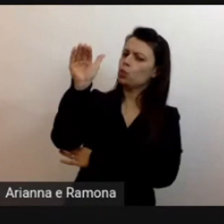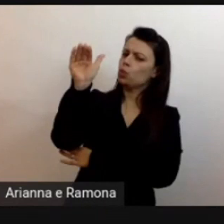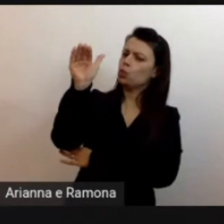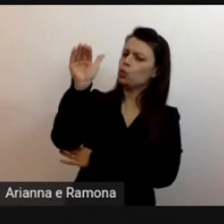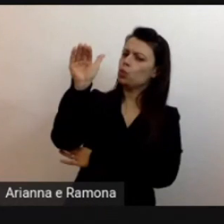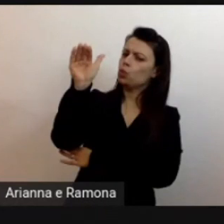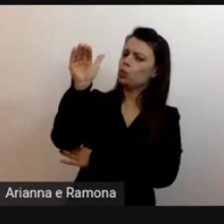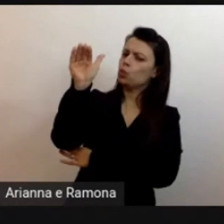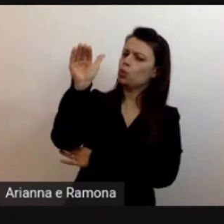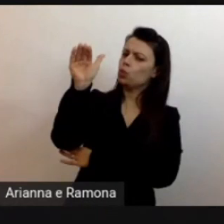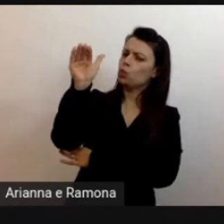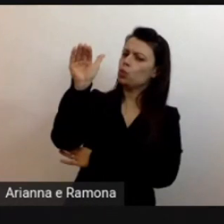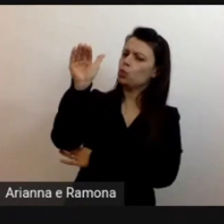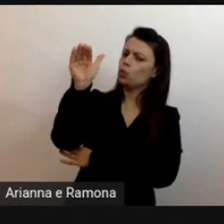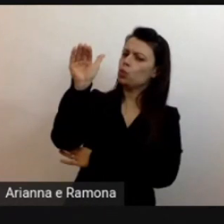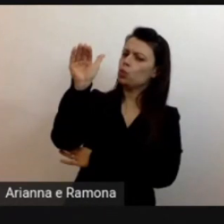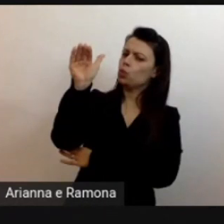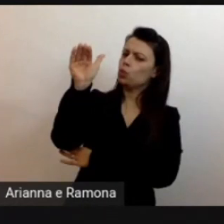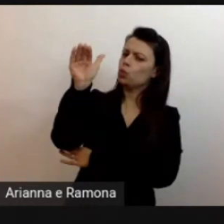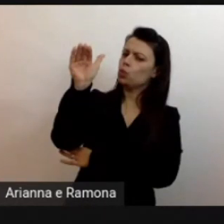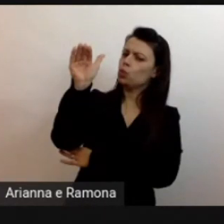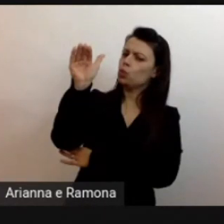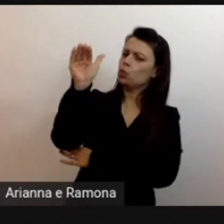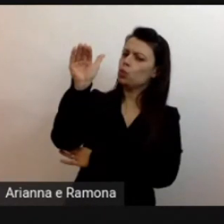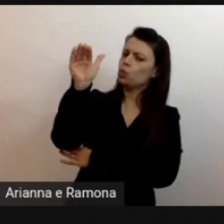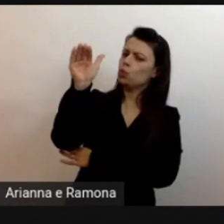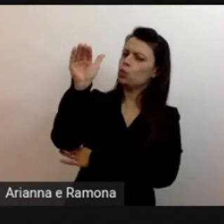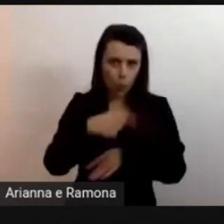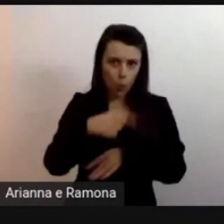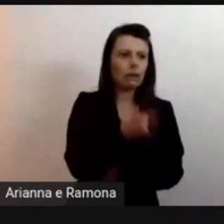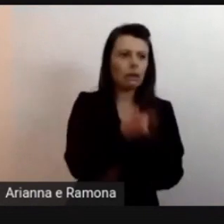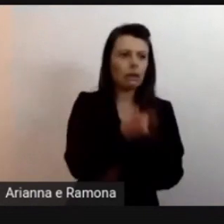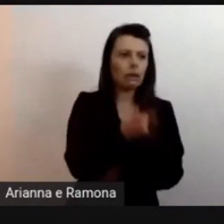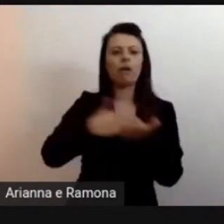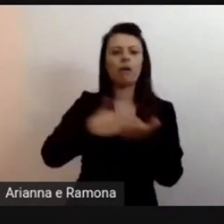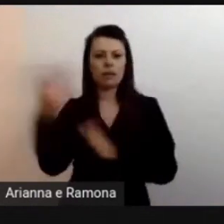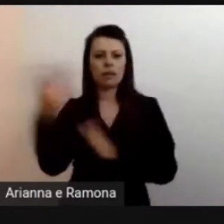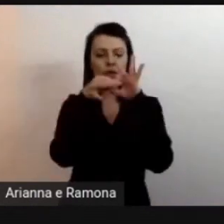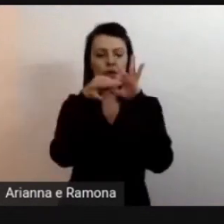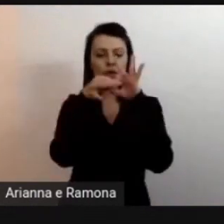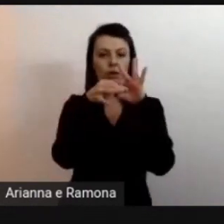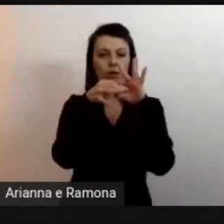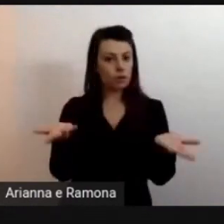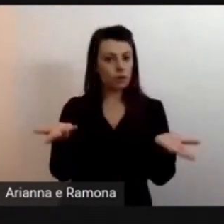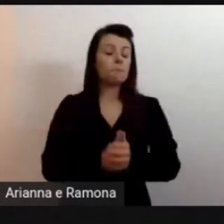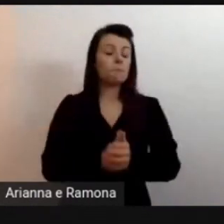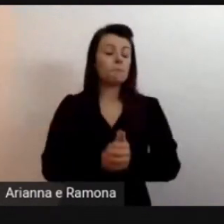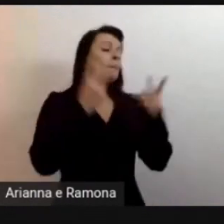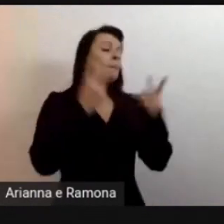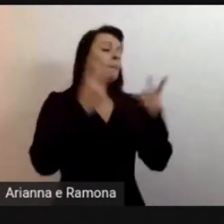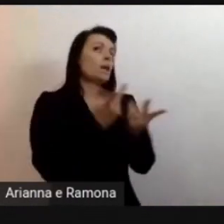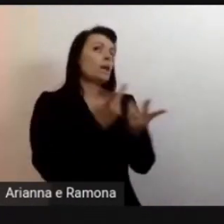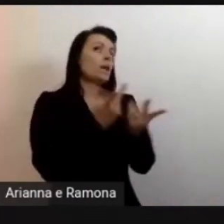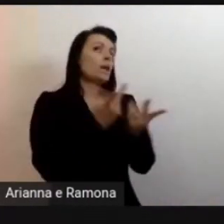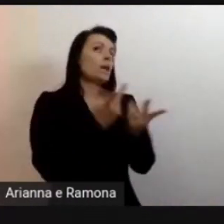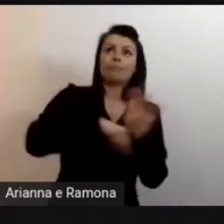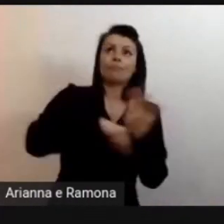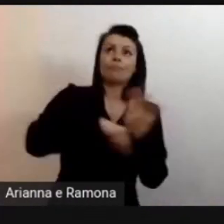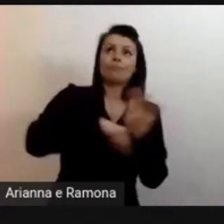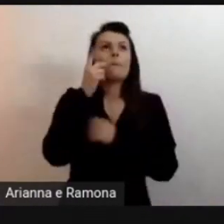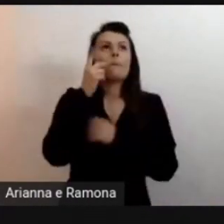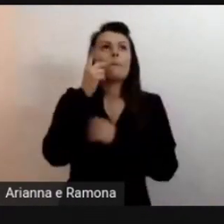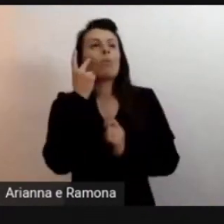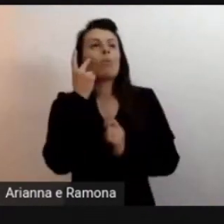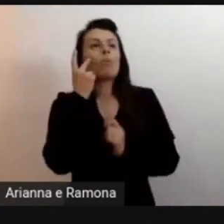senza gargano nella stessa società dice che reca